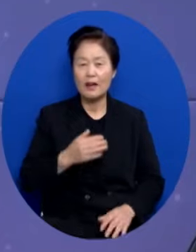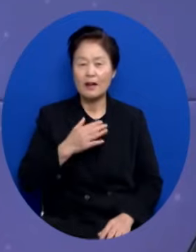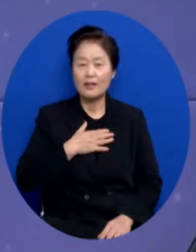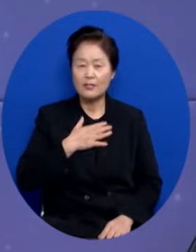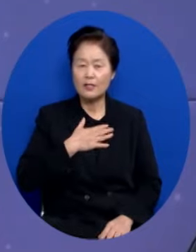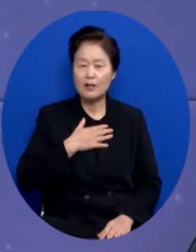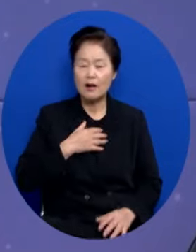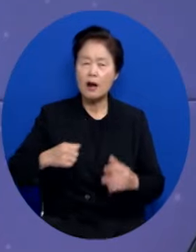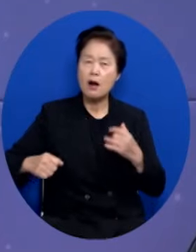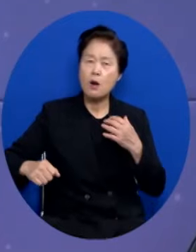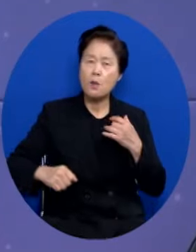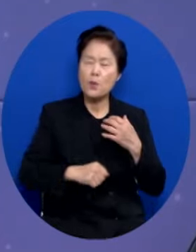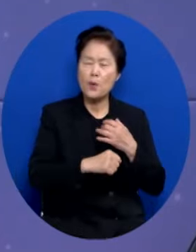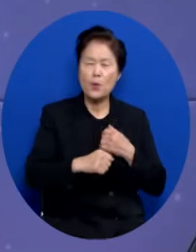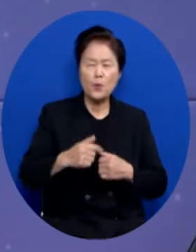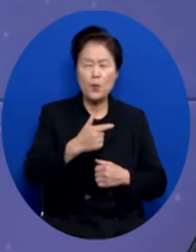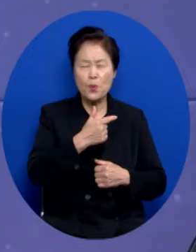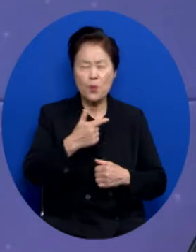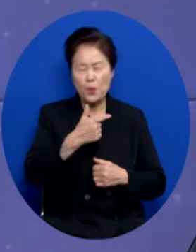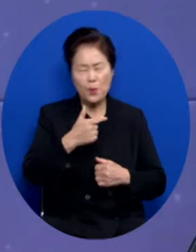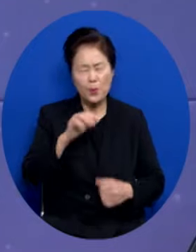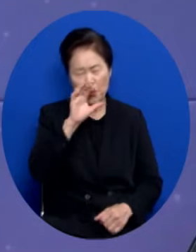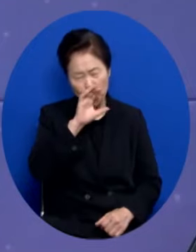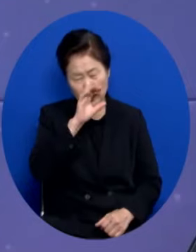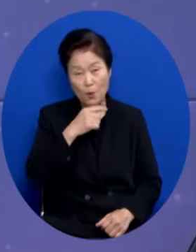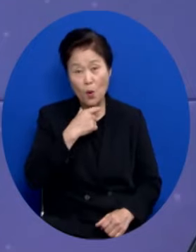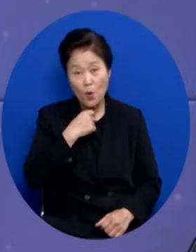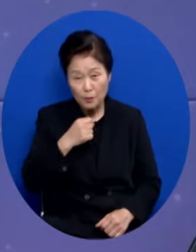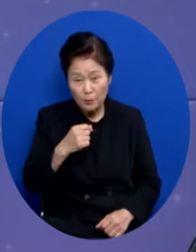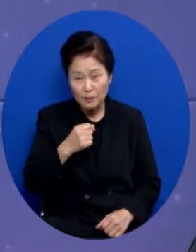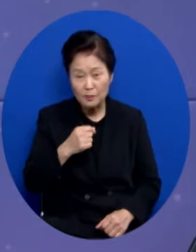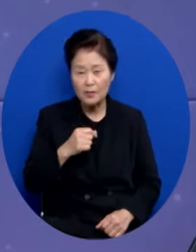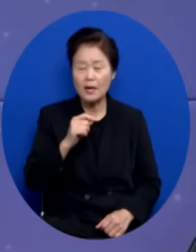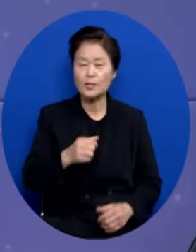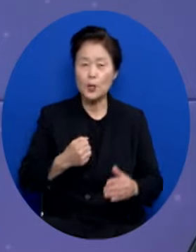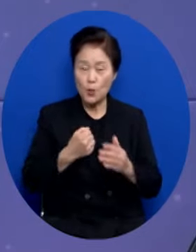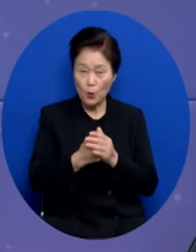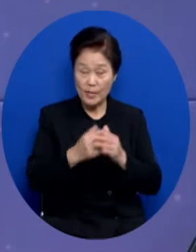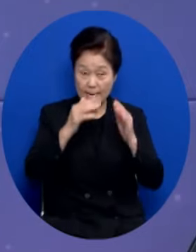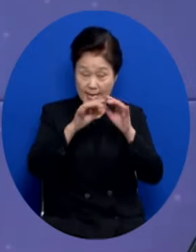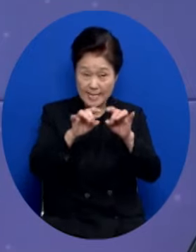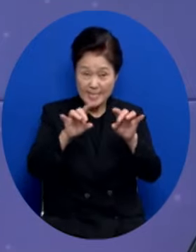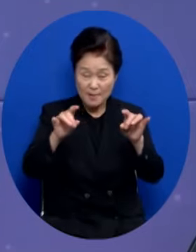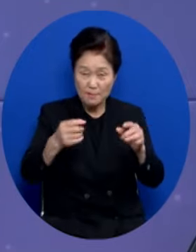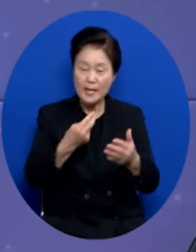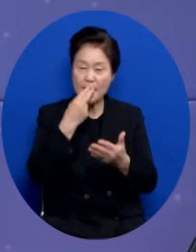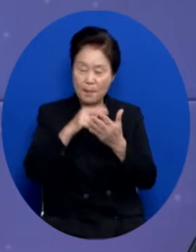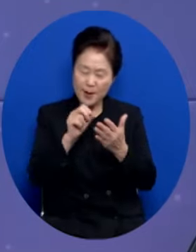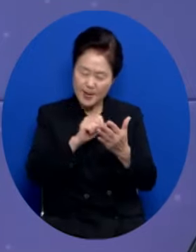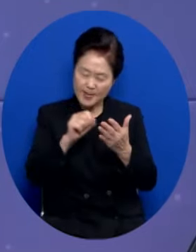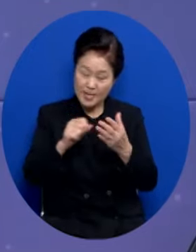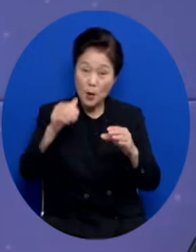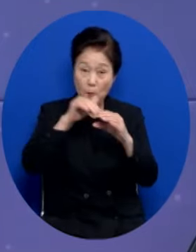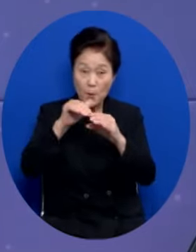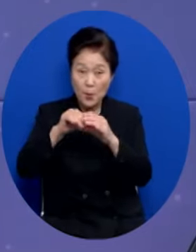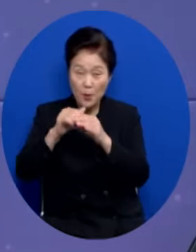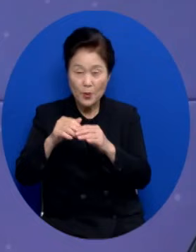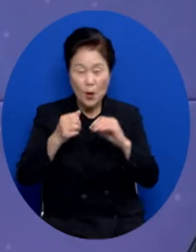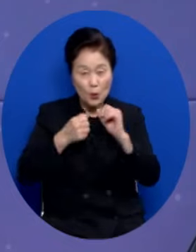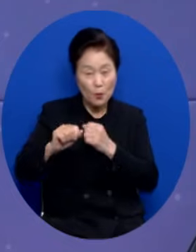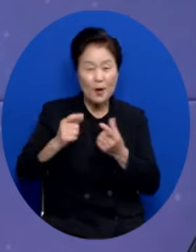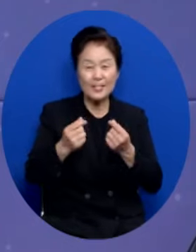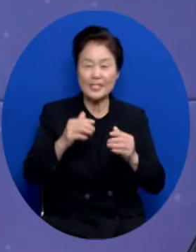첼로를 너무 연습하고 싶었기 때문에 용기를 내서 집집마다 다 편지를 꽂아두고 도망치듯이